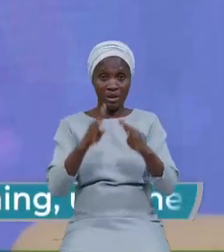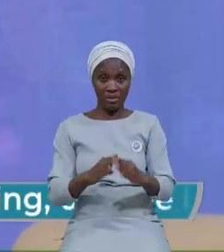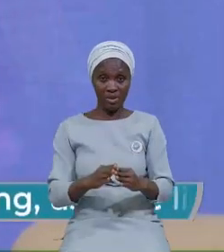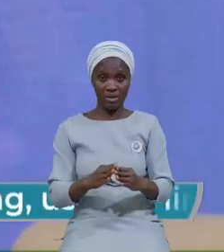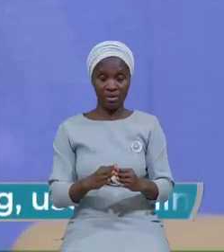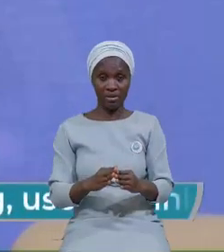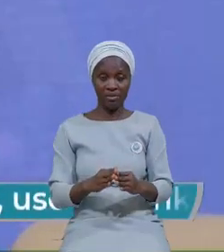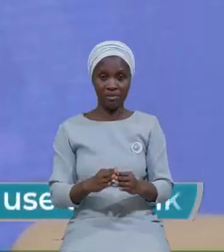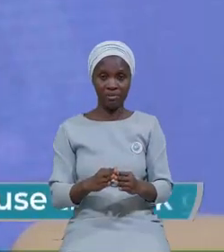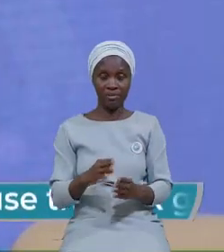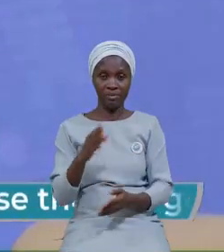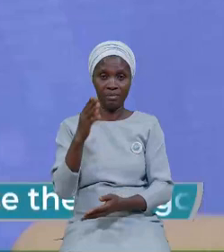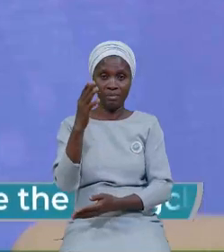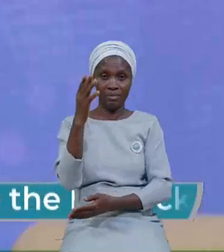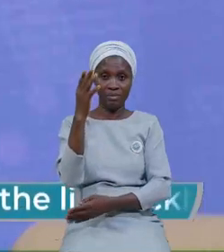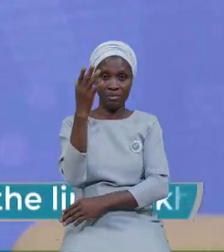speci